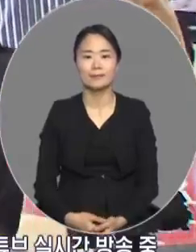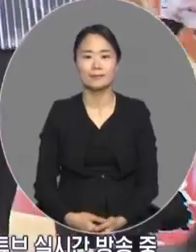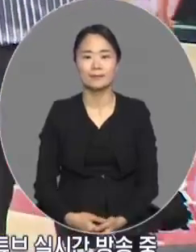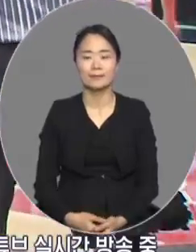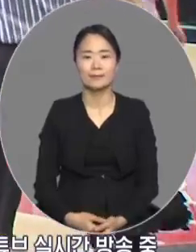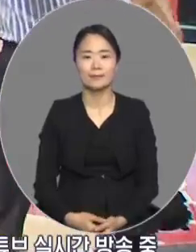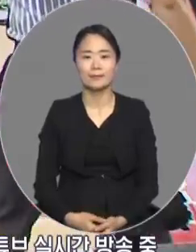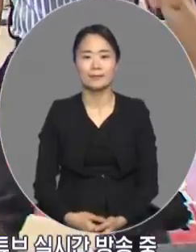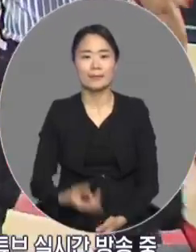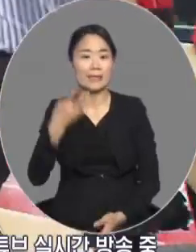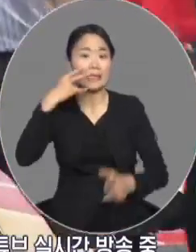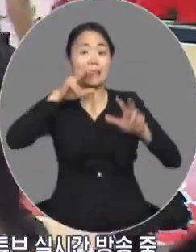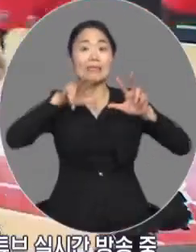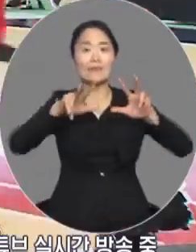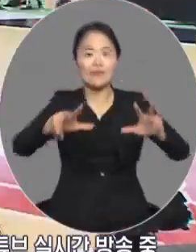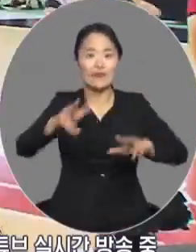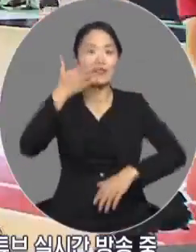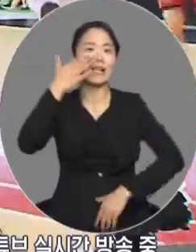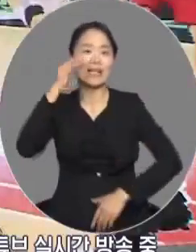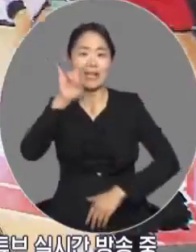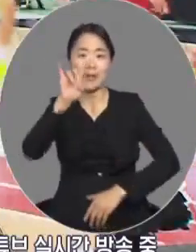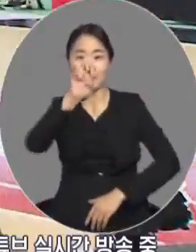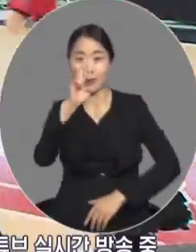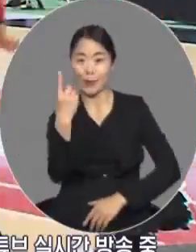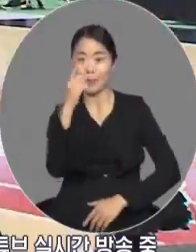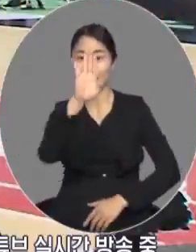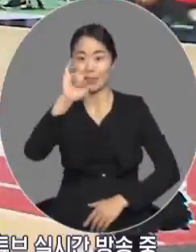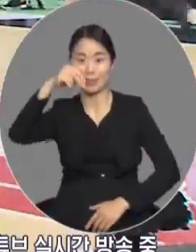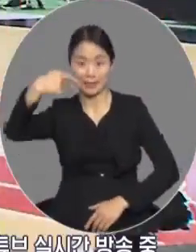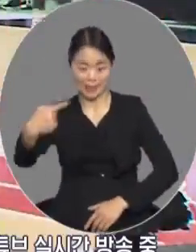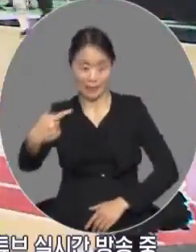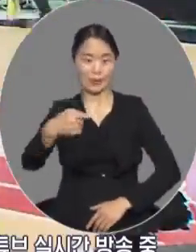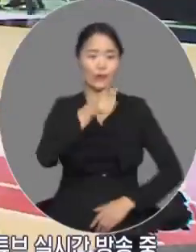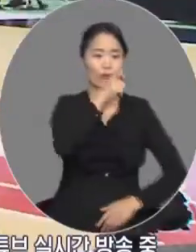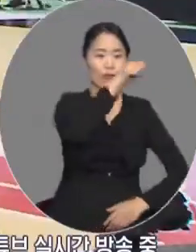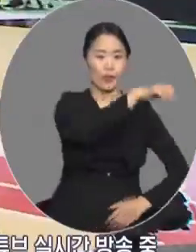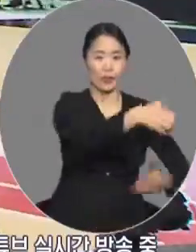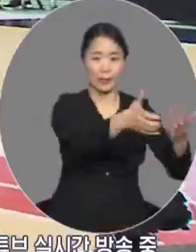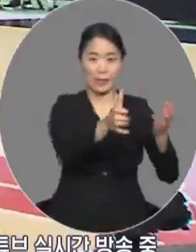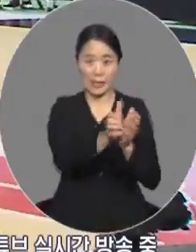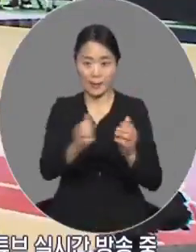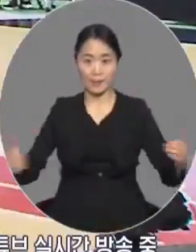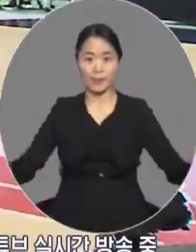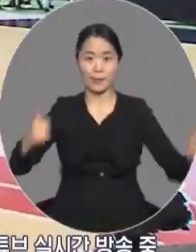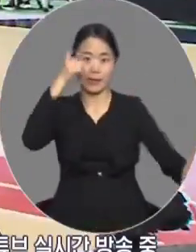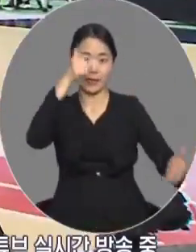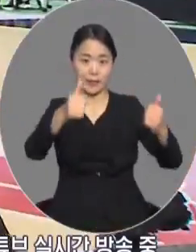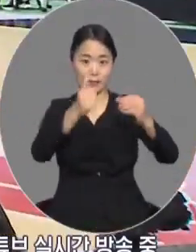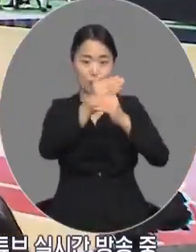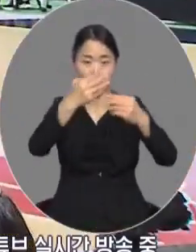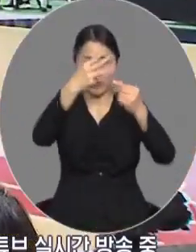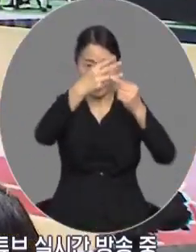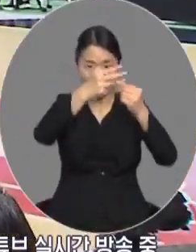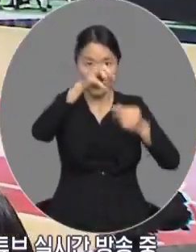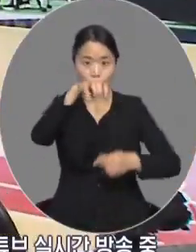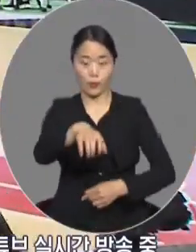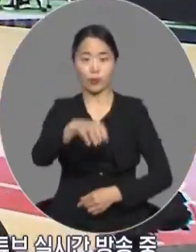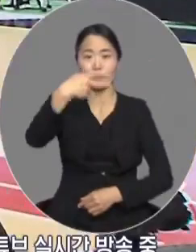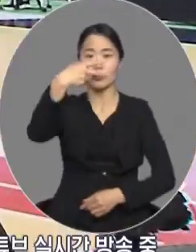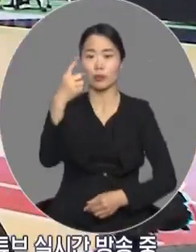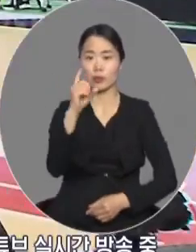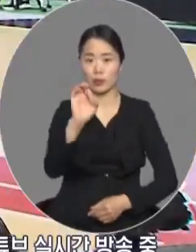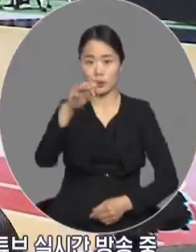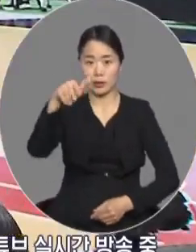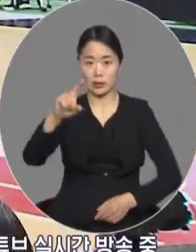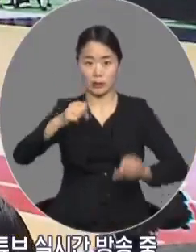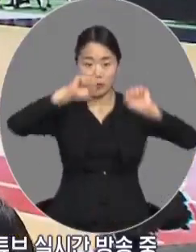네, 저는 지금 울산 현대모비스와 수원 KT의 6강 플레이오프 3차전이 펼쳐지고 있는 동천체육관에 나와 있습니다.